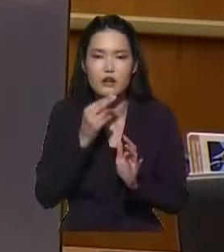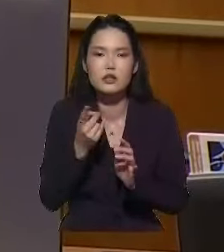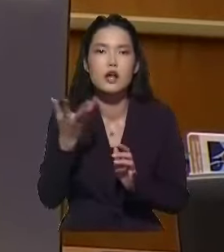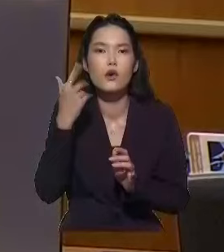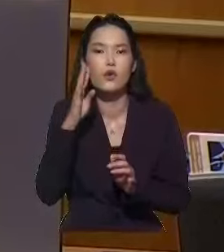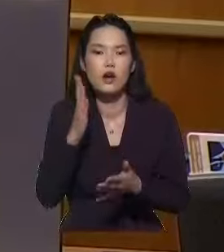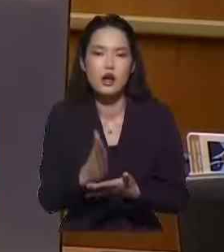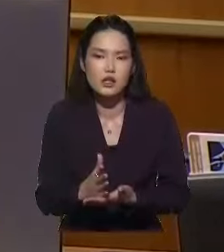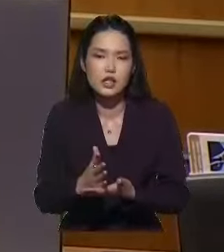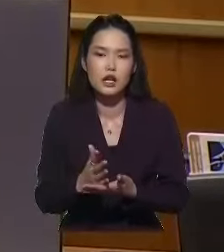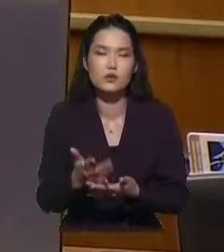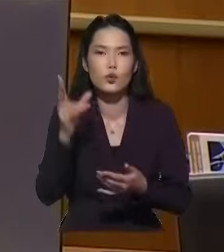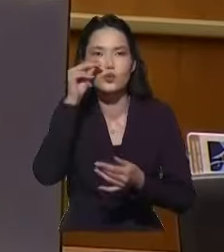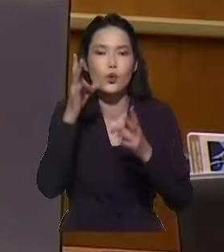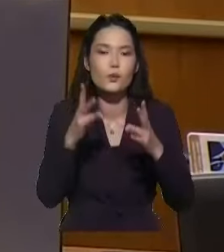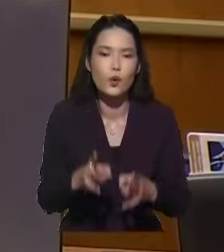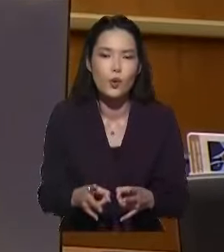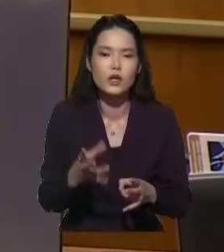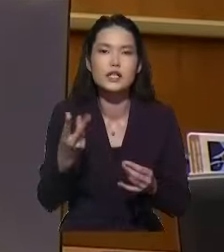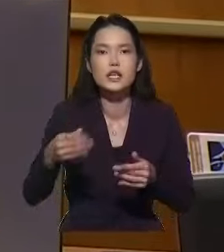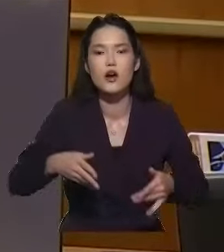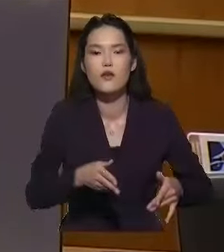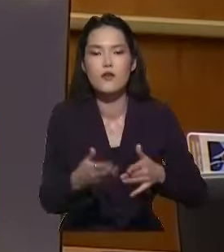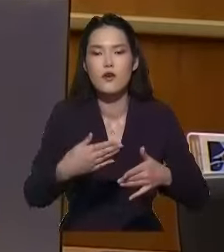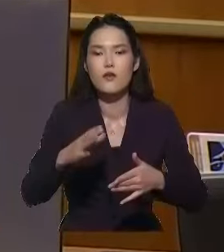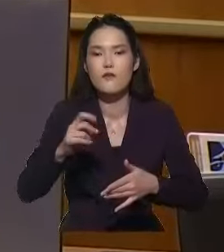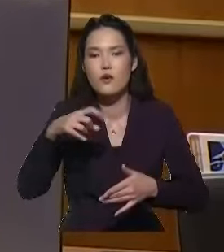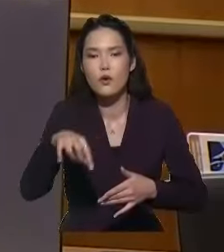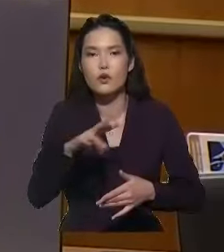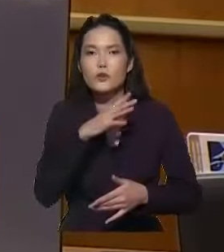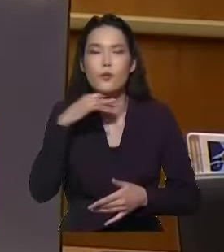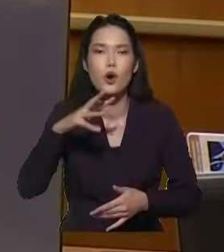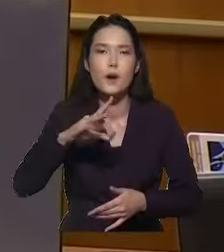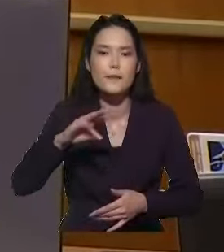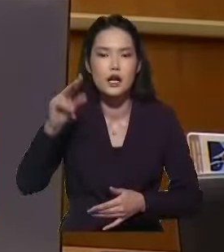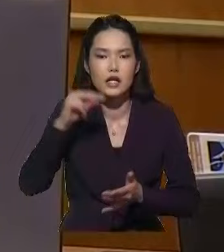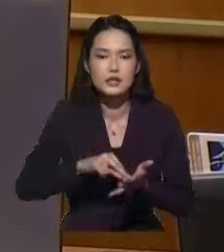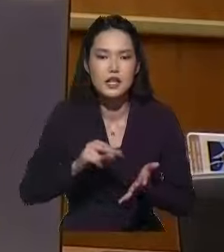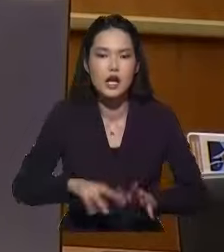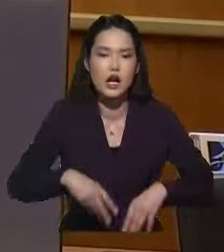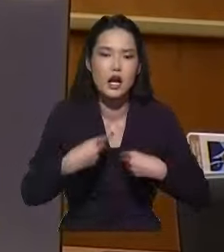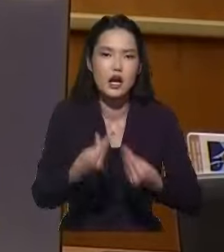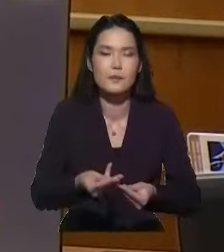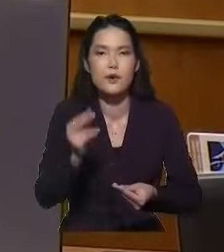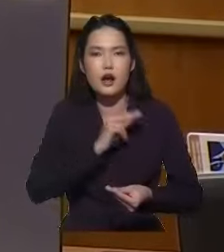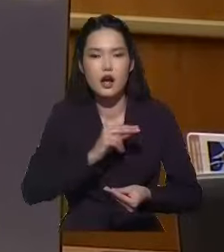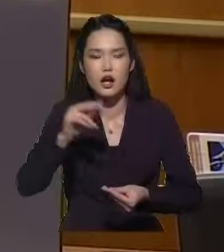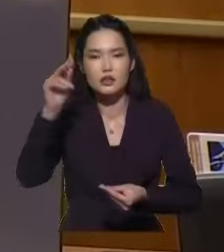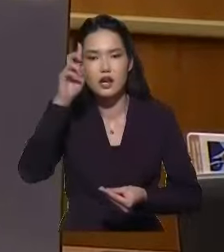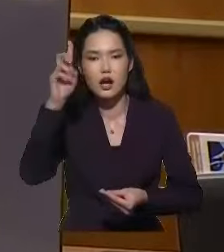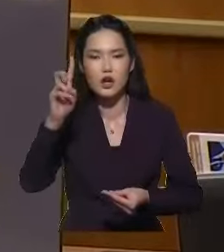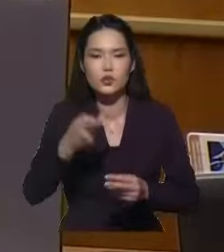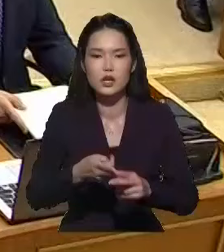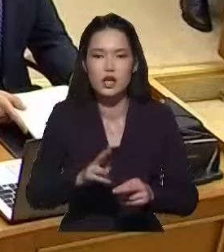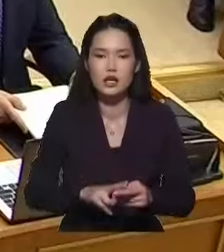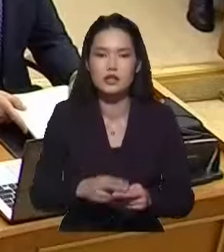каковы лишь суммы ущерба. Но где выхлоп от многомиллиардных сумм, выделяемых ежегодно государством